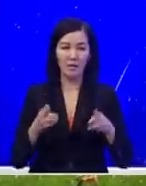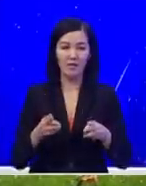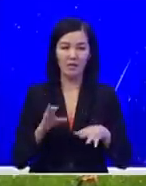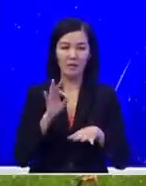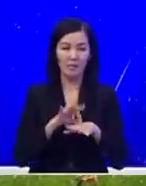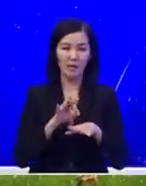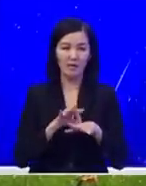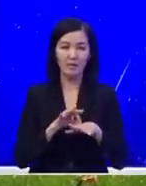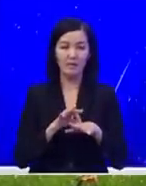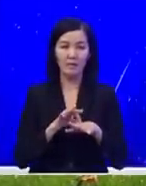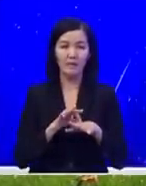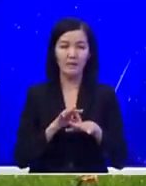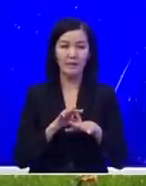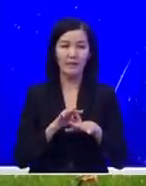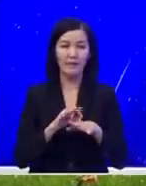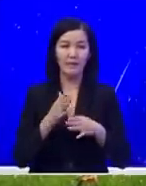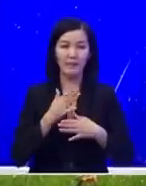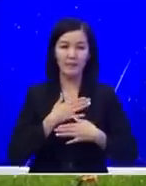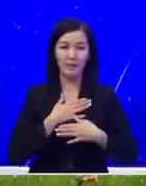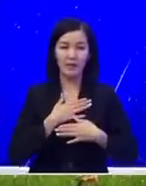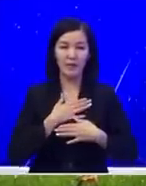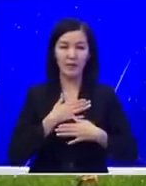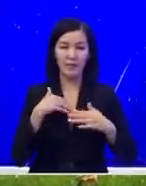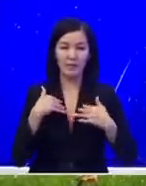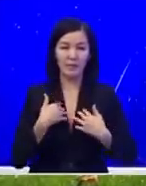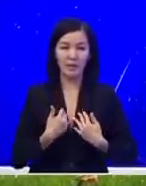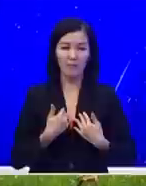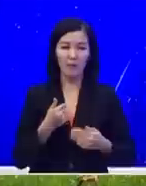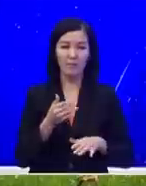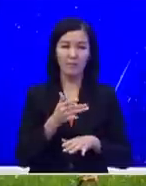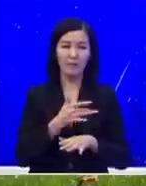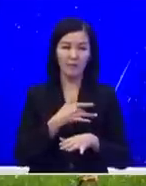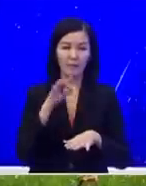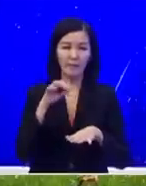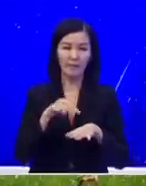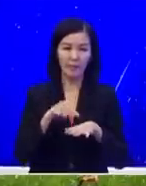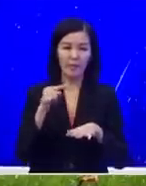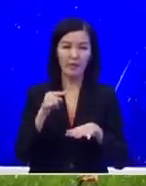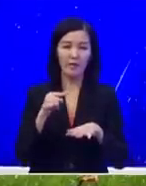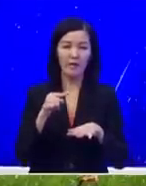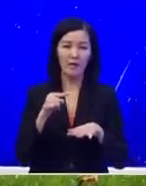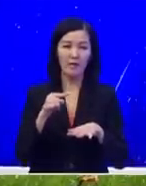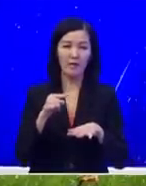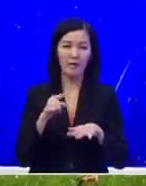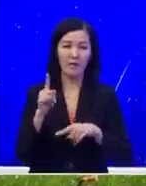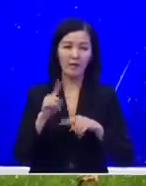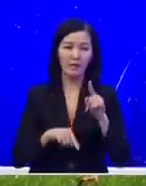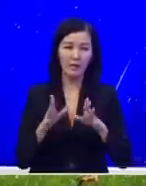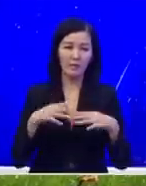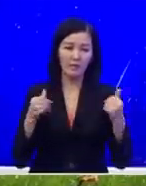пандемия. Мы скорбим в память одних, выражаем соболезнования родным и